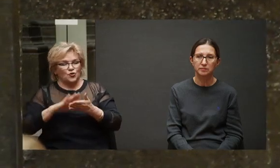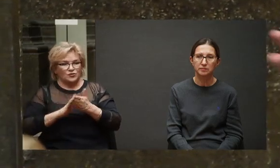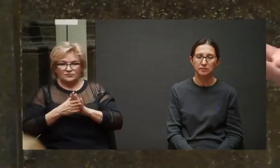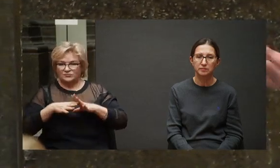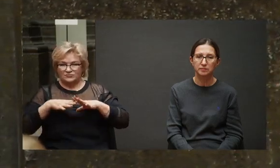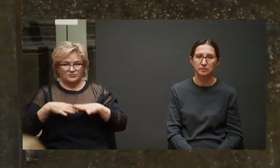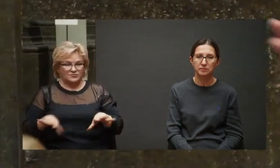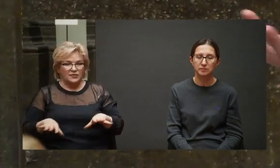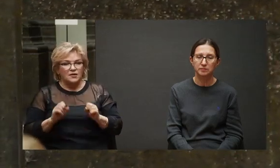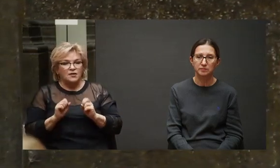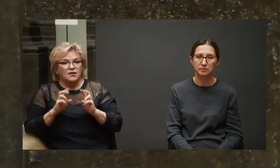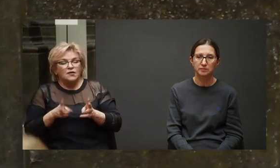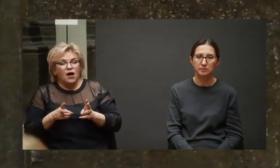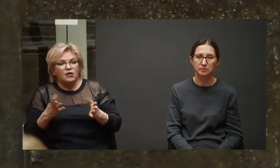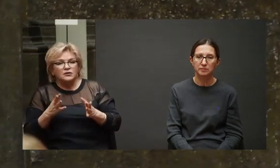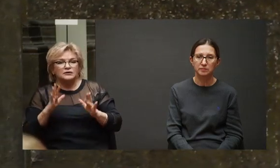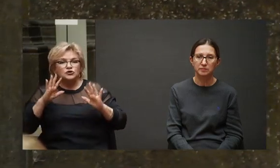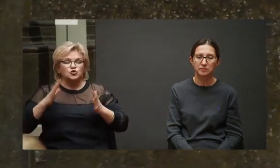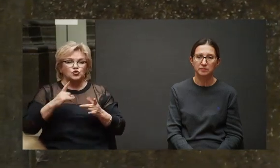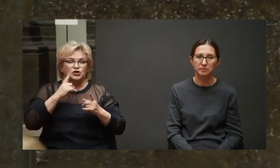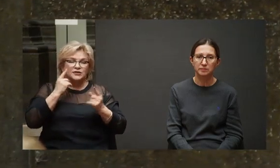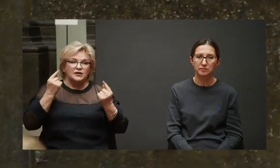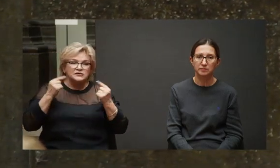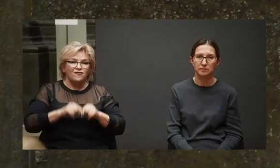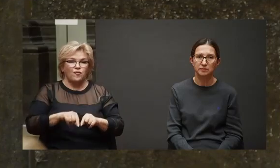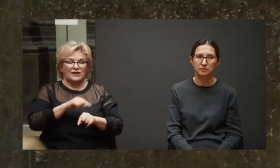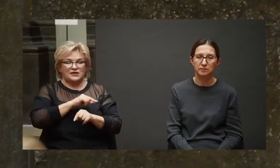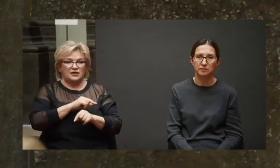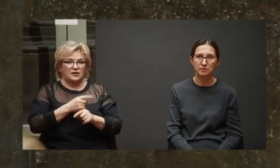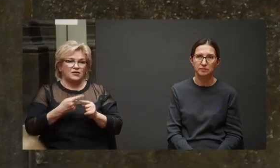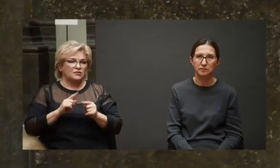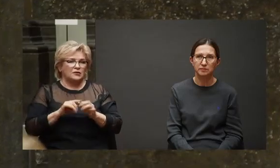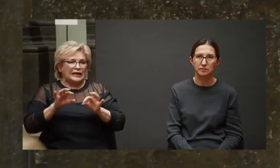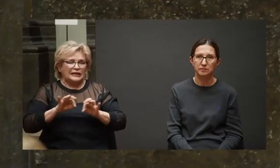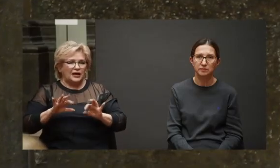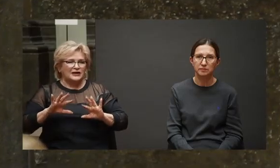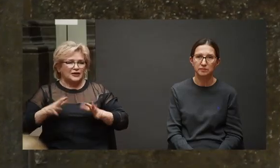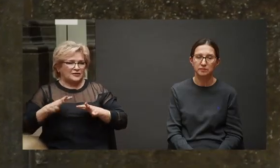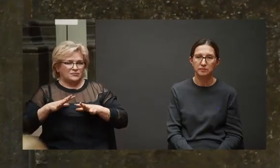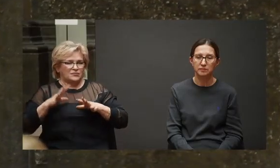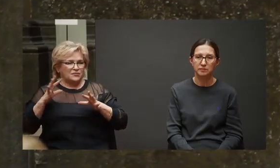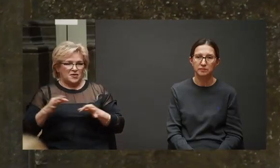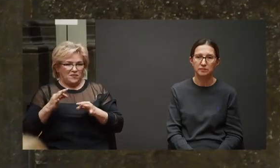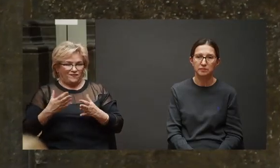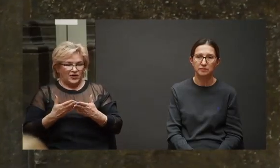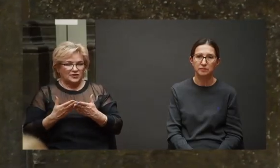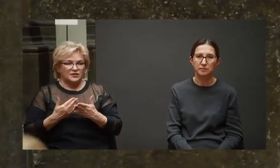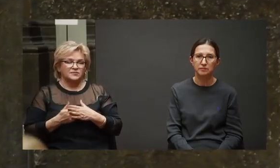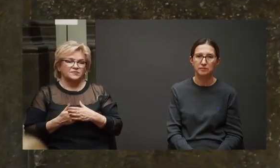Это как бы случайное совпадение, которое, конечно, никогда не случайное. Что,